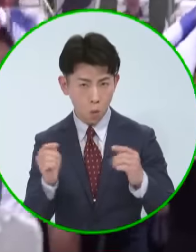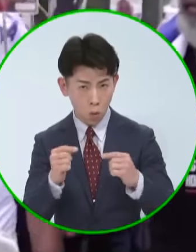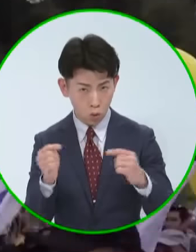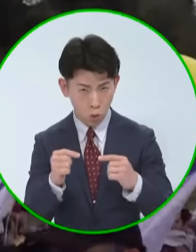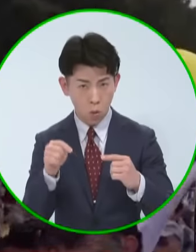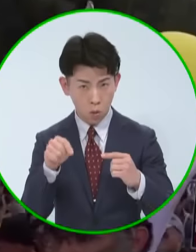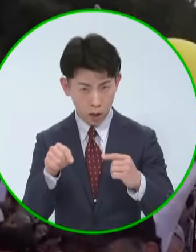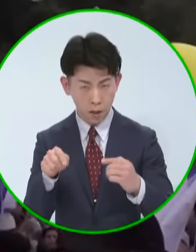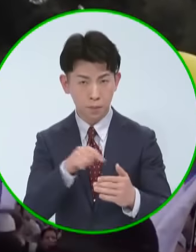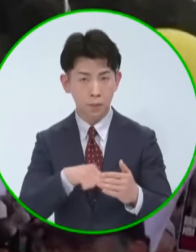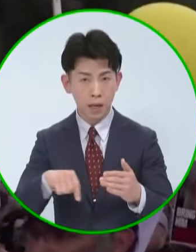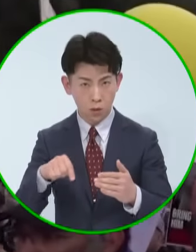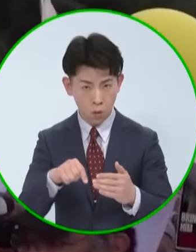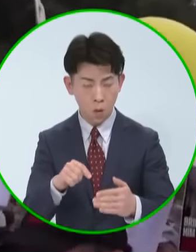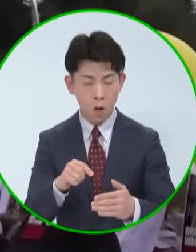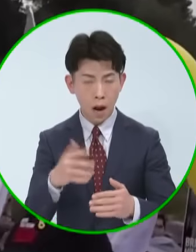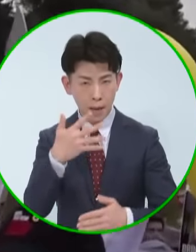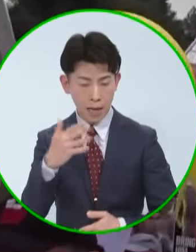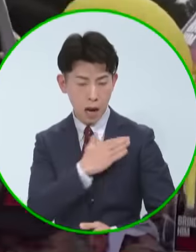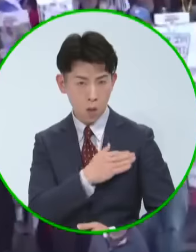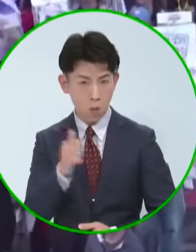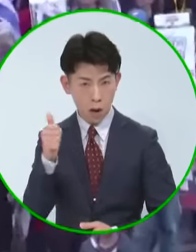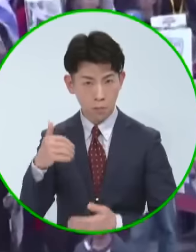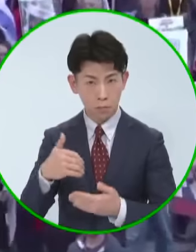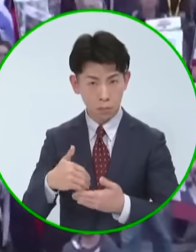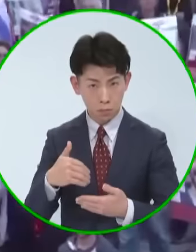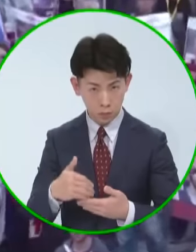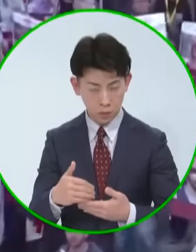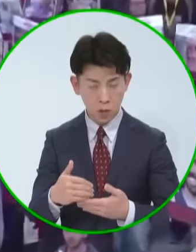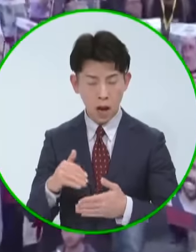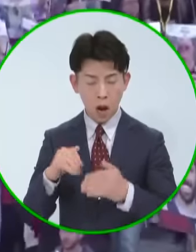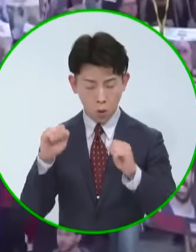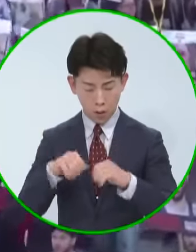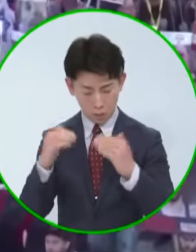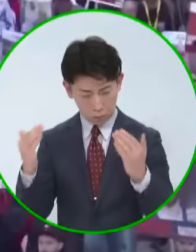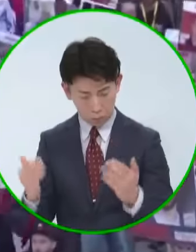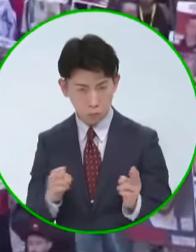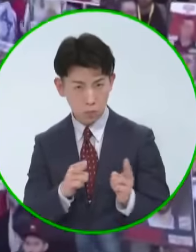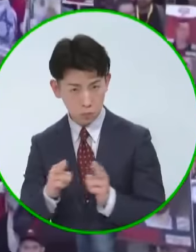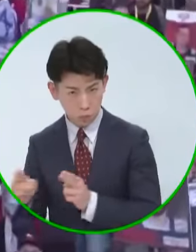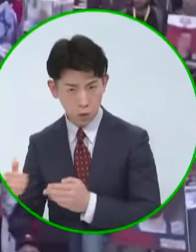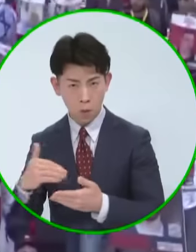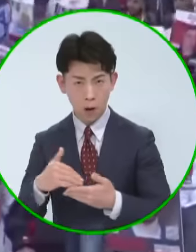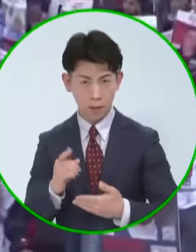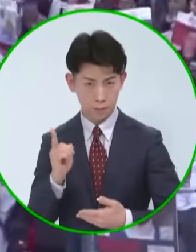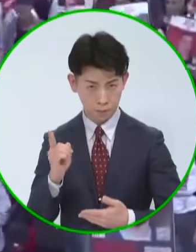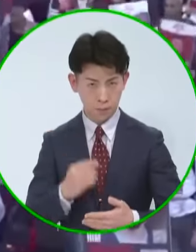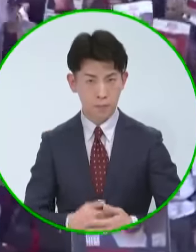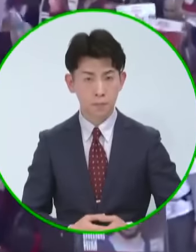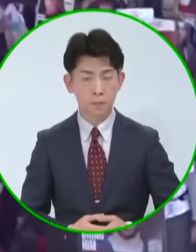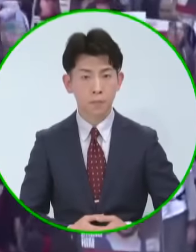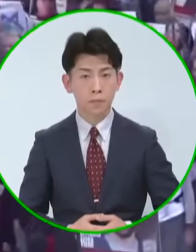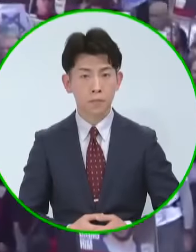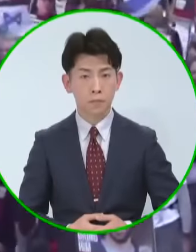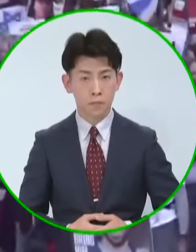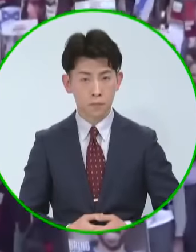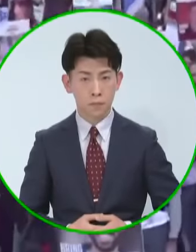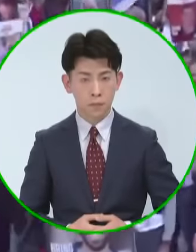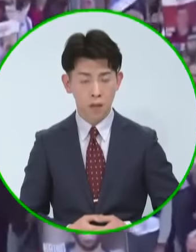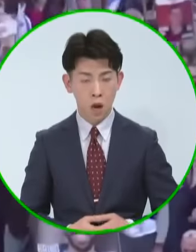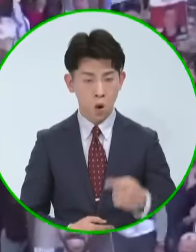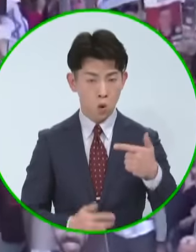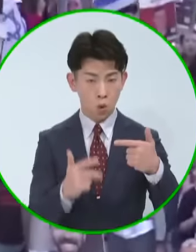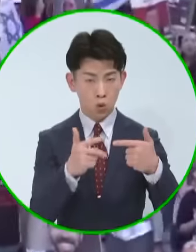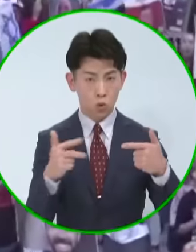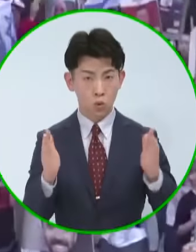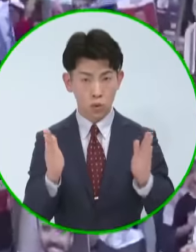渉について、アメリカ政府高官は、合意の枠組みはできていると強調しました。また、6